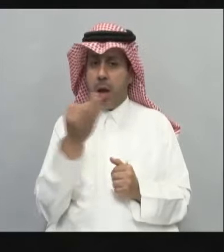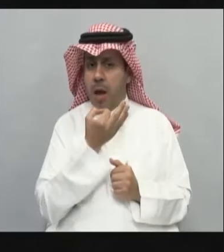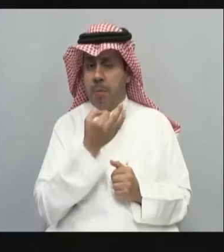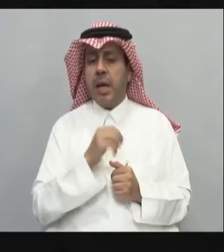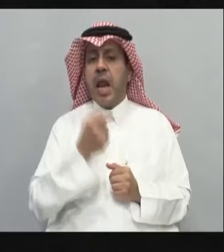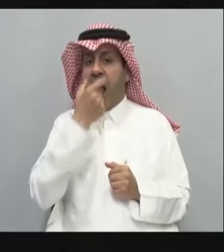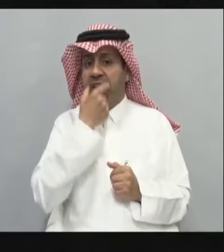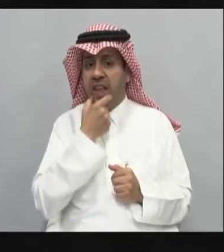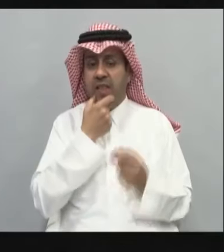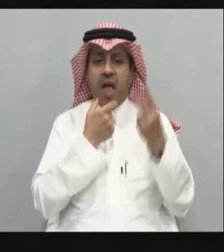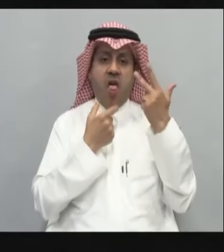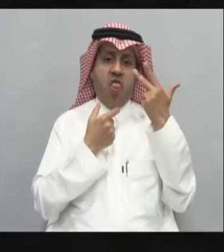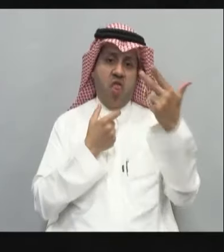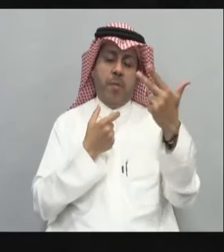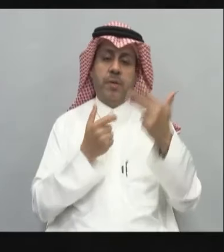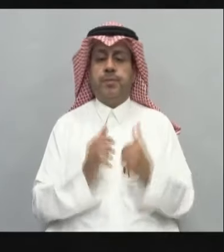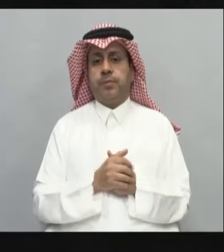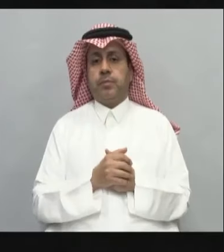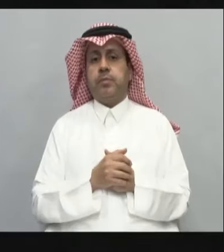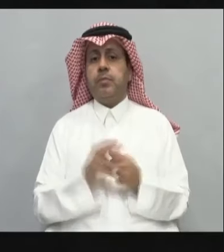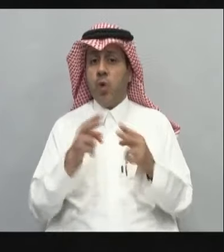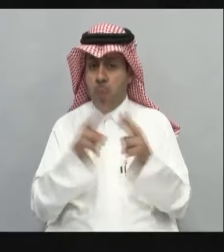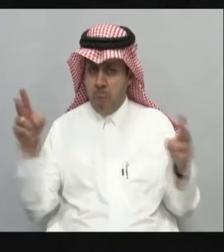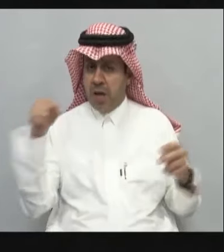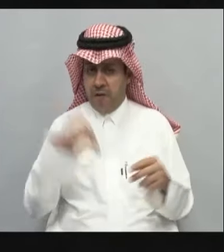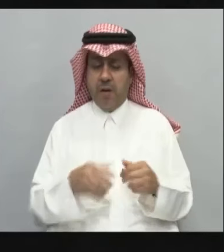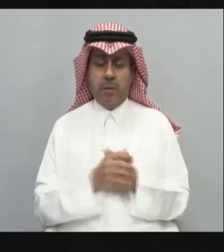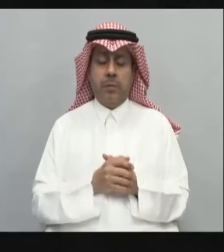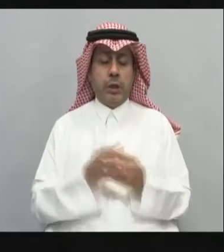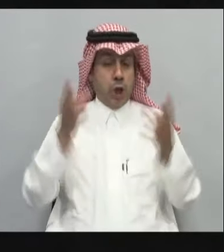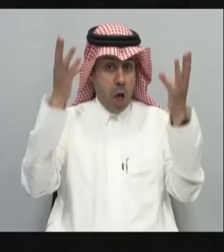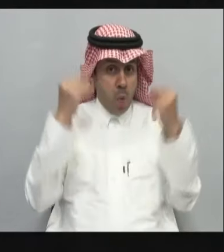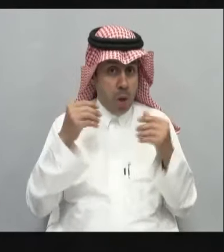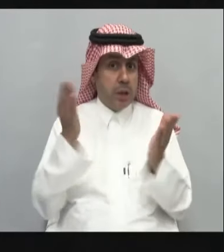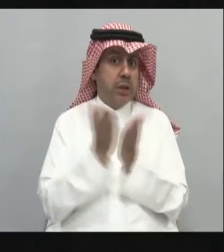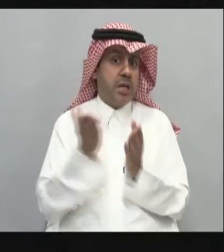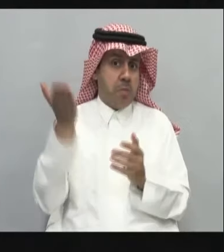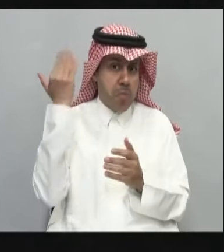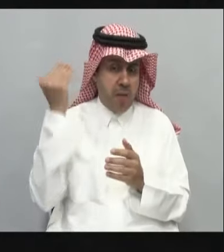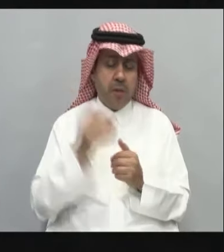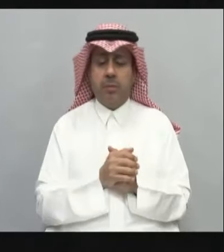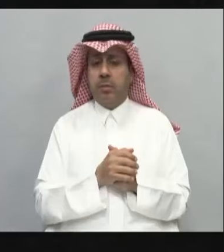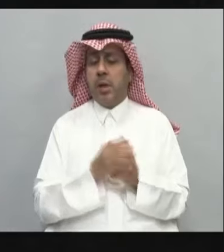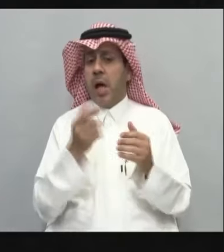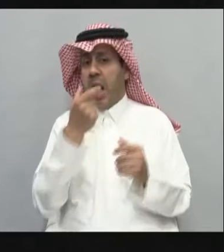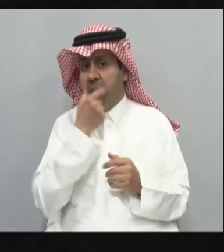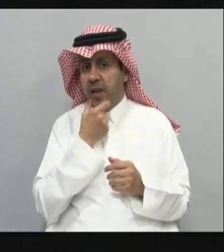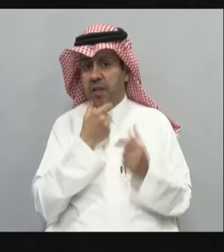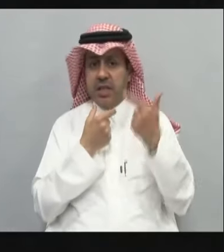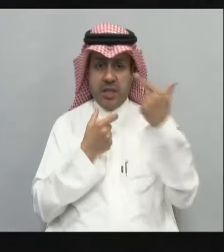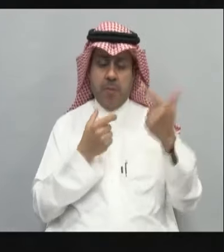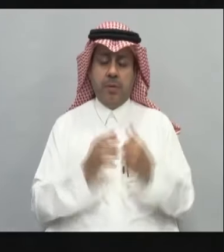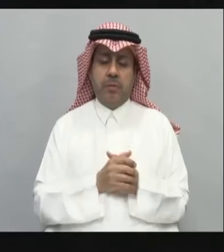الثامن ناتي باذن الله تعالى على بيانه تناولنا في الدرس السابق الحديث السابق